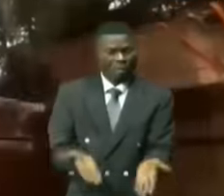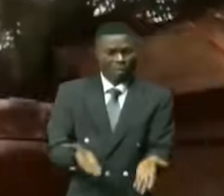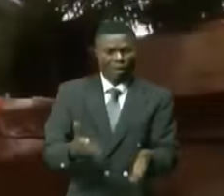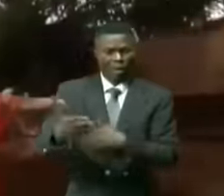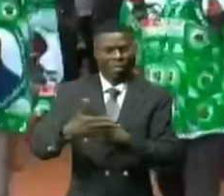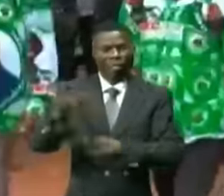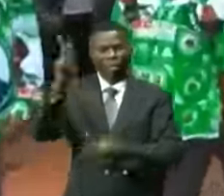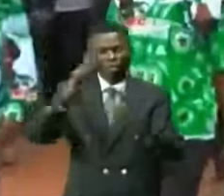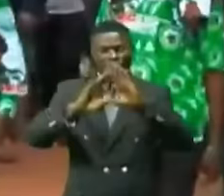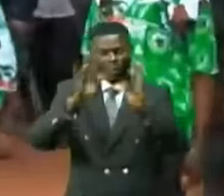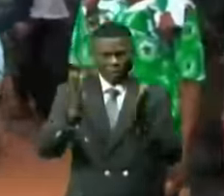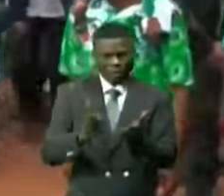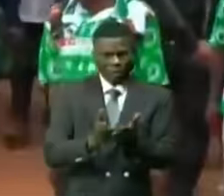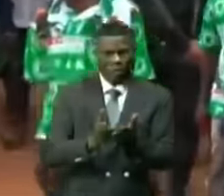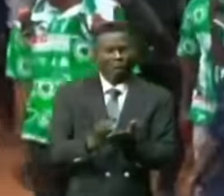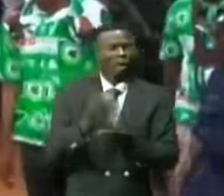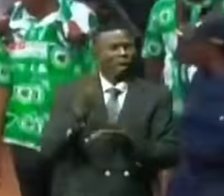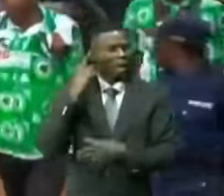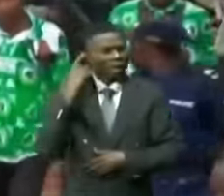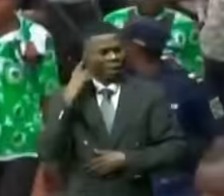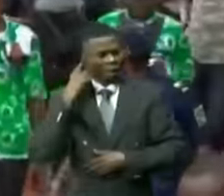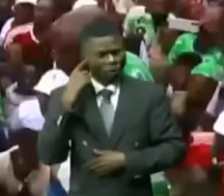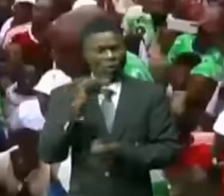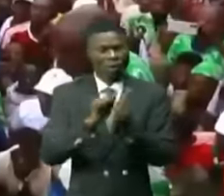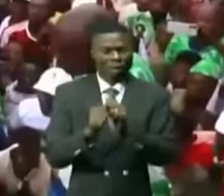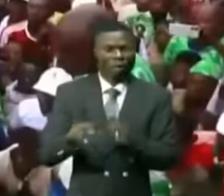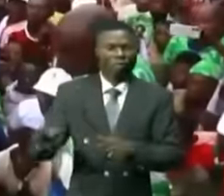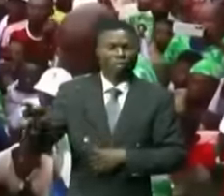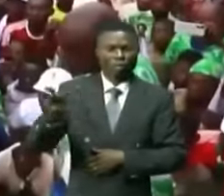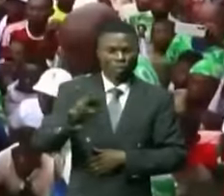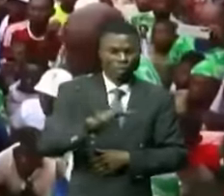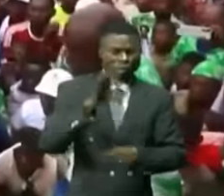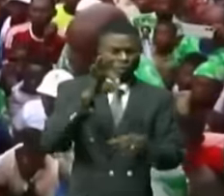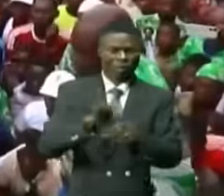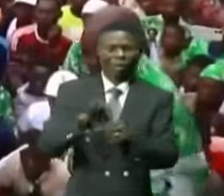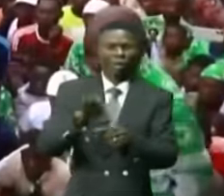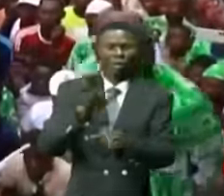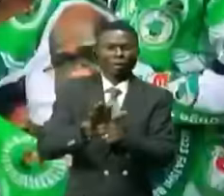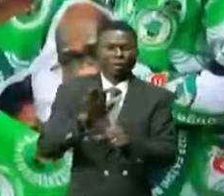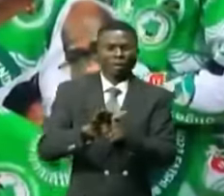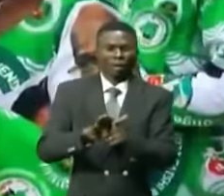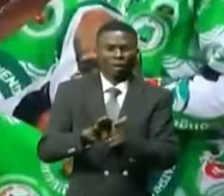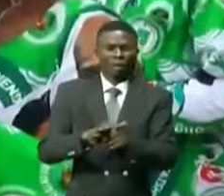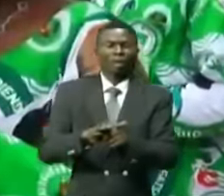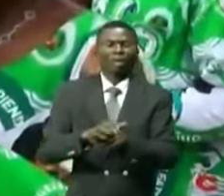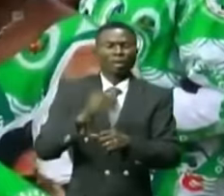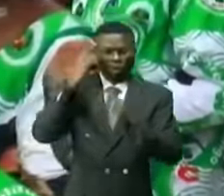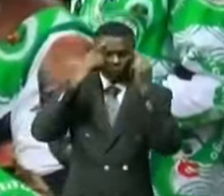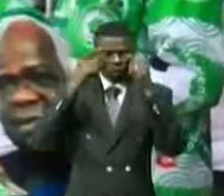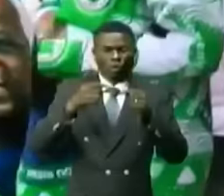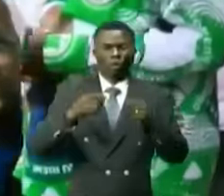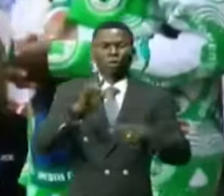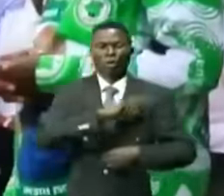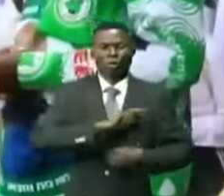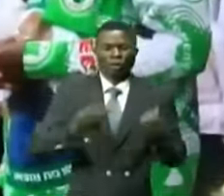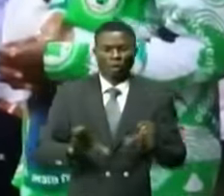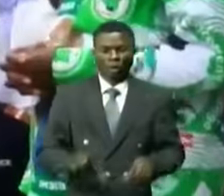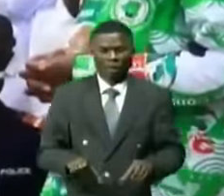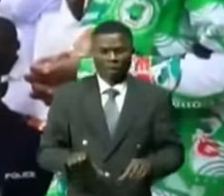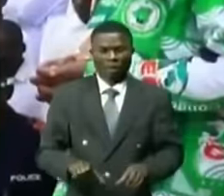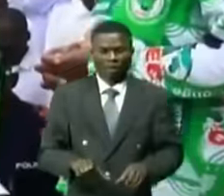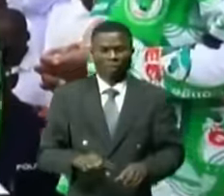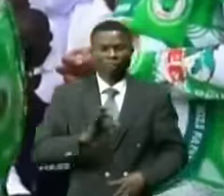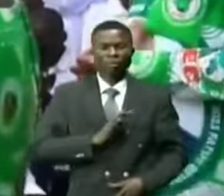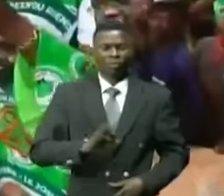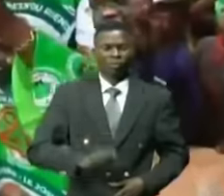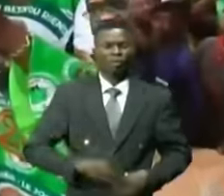de la population et prête oreille à leur doléance. Pour un vote massif, le Josué de la RDC surnommé Tshiseke, autrement